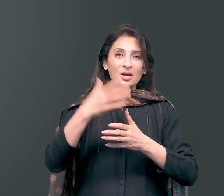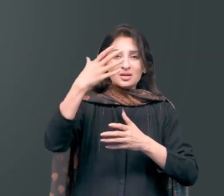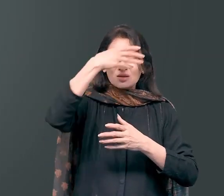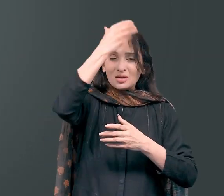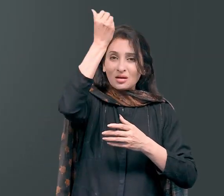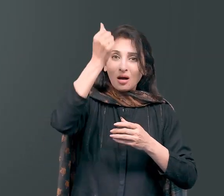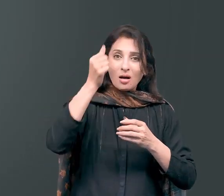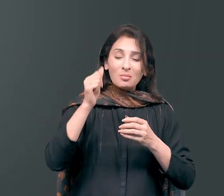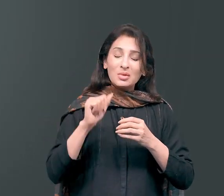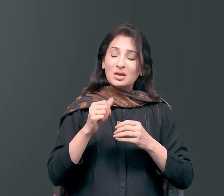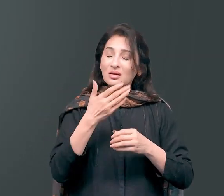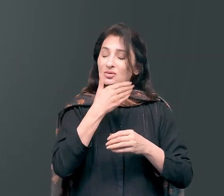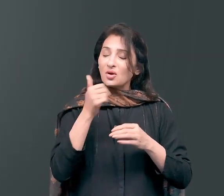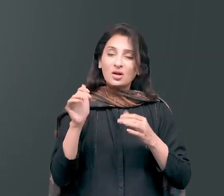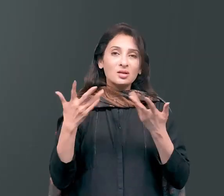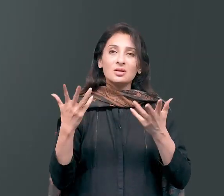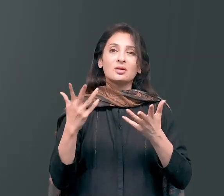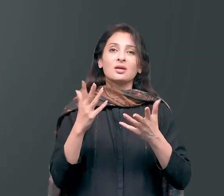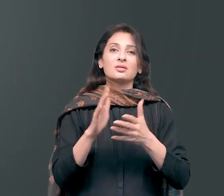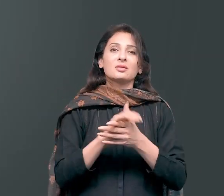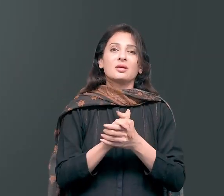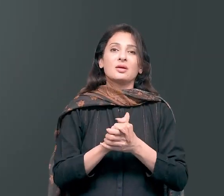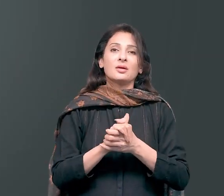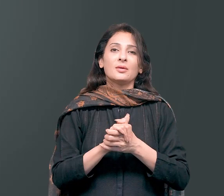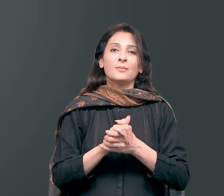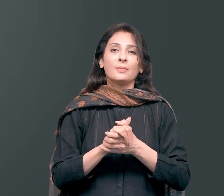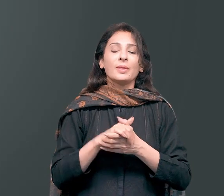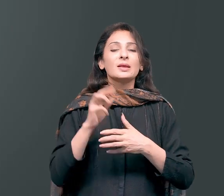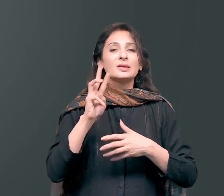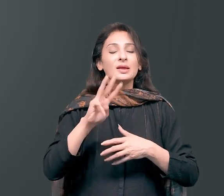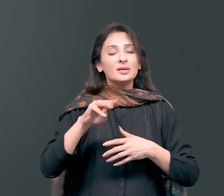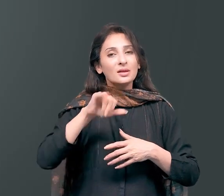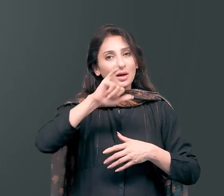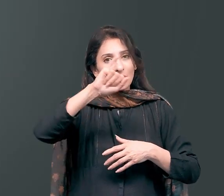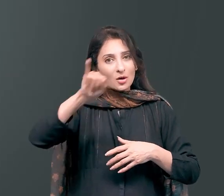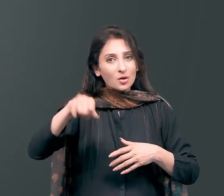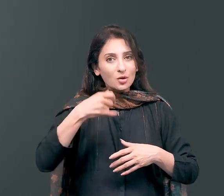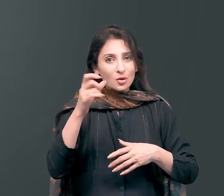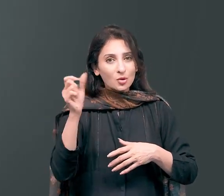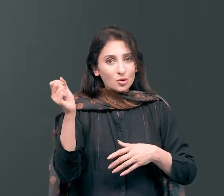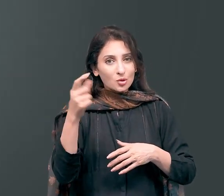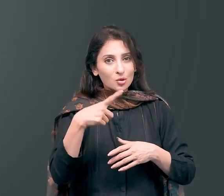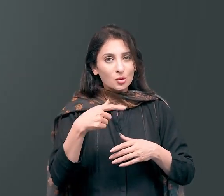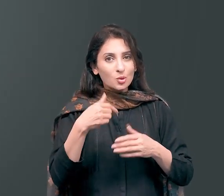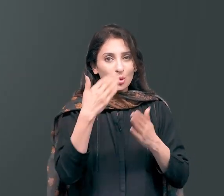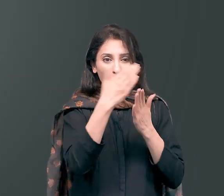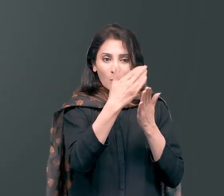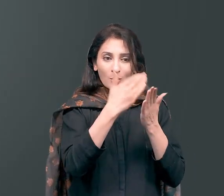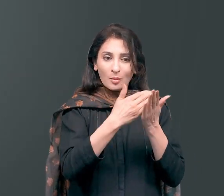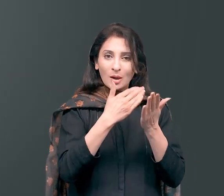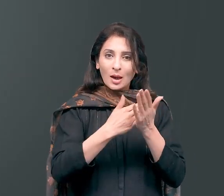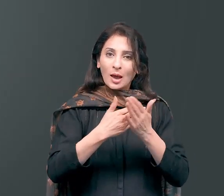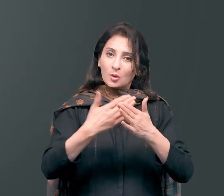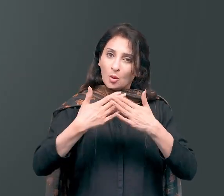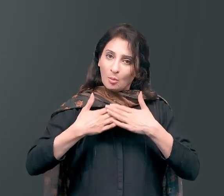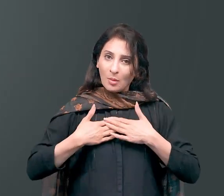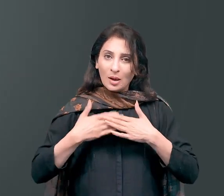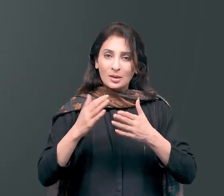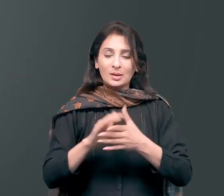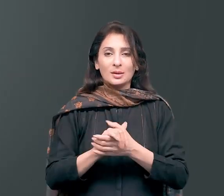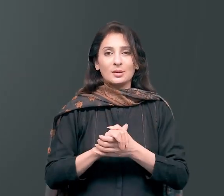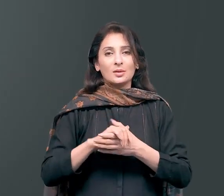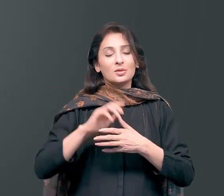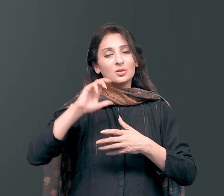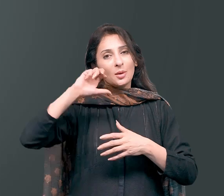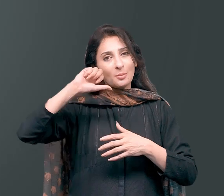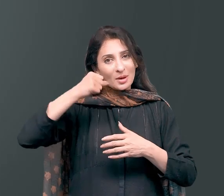بھی وقت ضائع نہیں کرنا چاہتے تھے، جناح بھی نہیں چاہتے تھے، اور کانگریس بھی نہیں چاہتی تھی۔ اس لیے 3 جون پلان تسلیم کر لیا